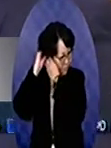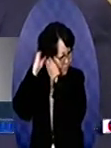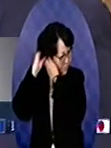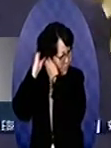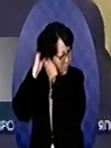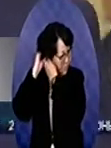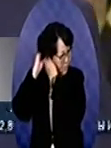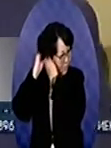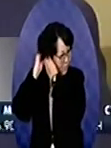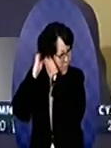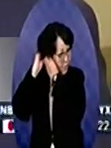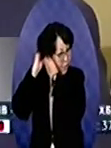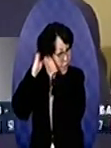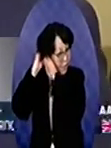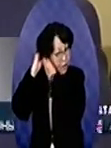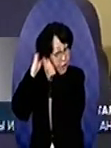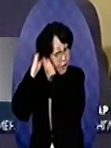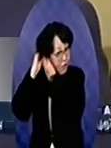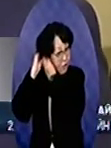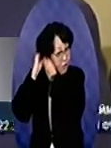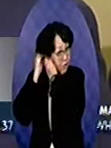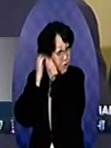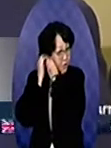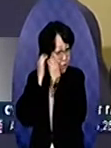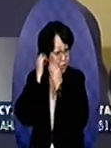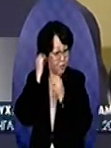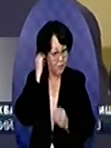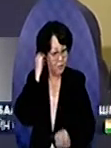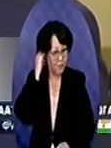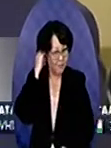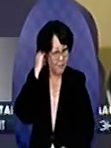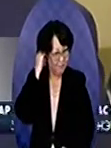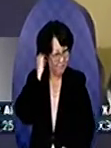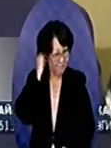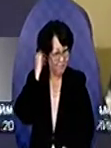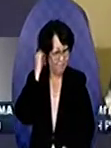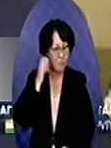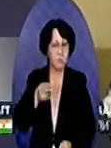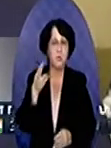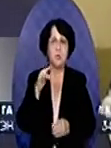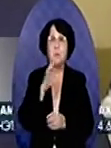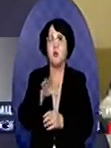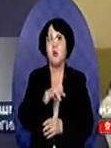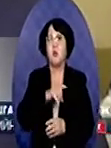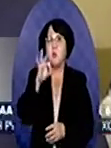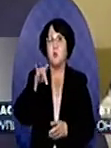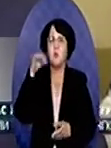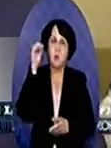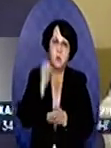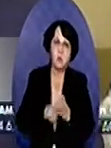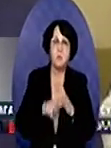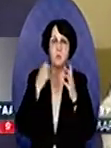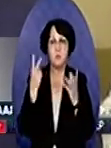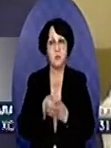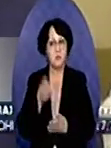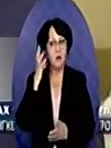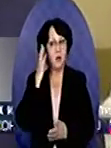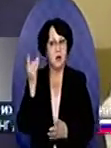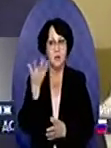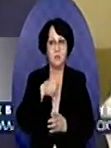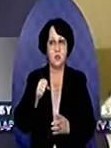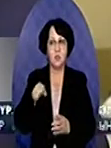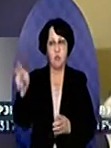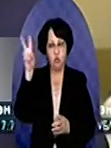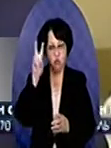төслийг бүрдүүлээ. За тэгээд мөн саяны миний дурдсанчлан донор байгууллагуудаас өөрсдийн хувь нэмрээ ингэж оруулаад нэгдсэн байдлаар бол энэ 500 гаруй сая